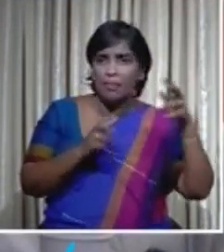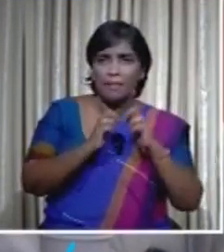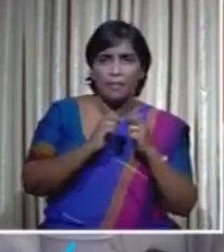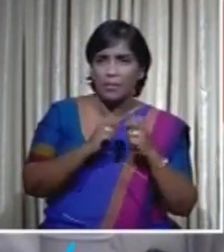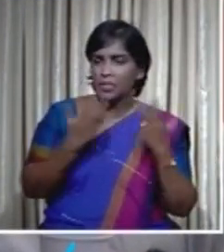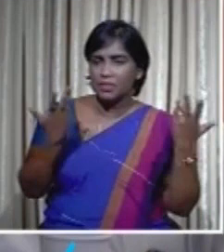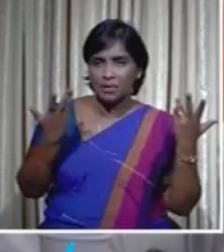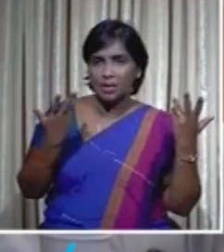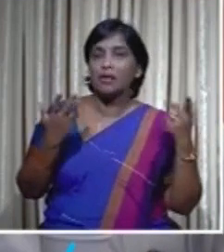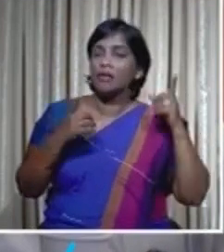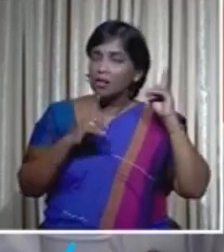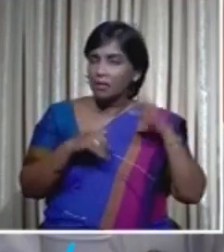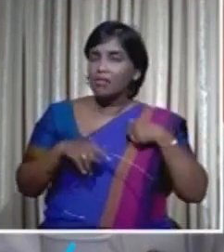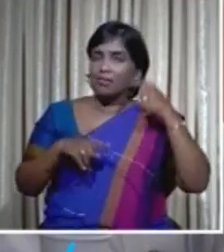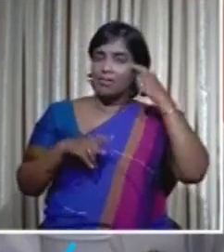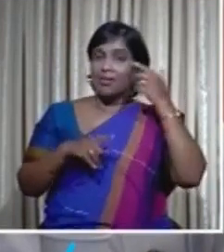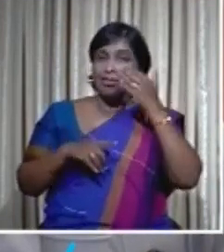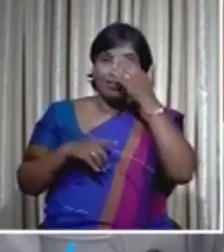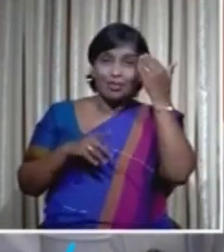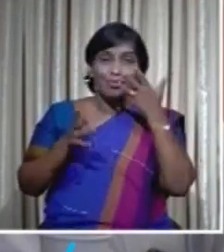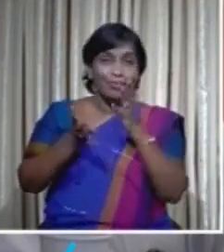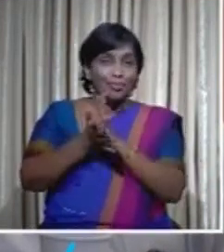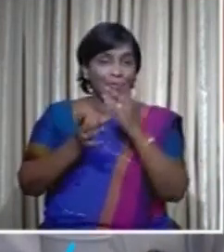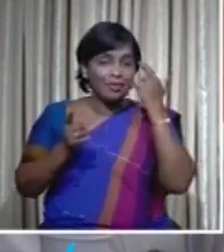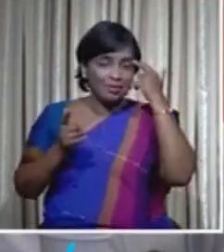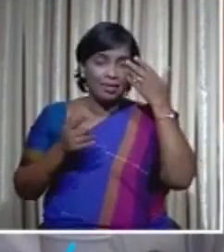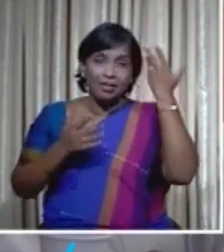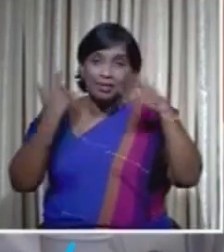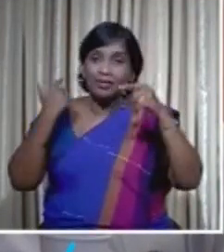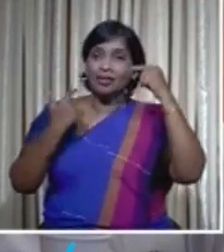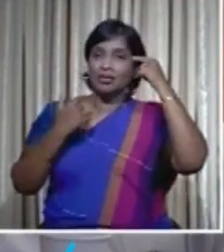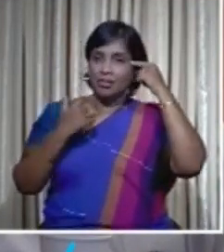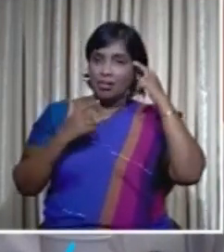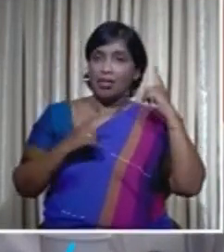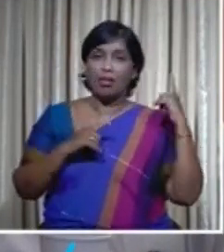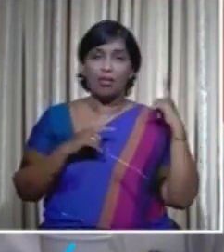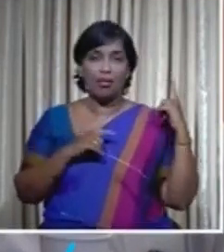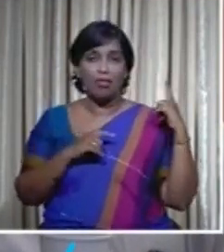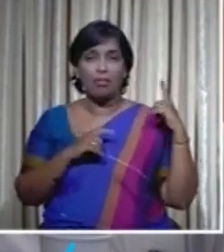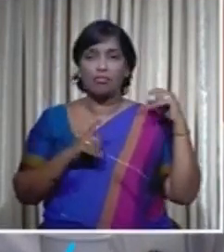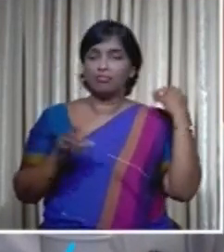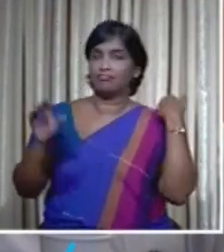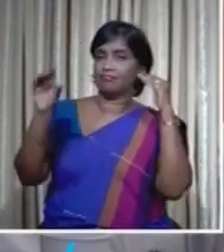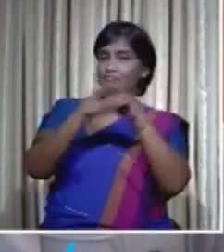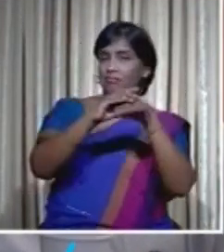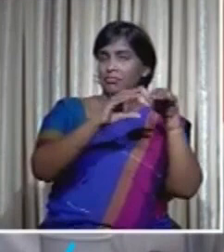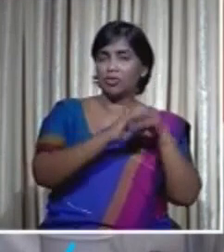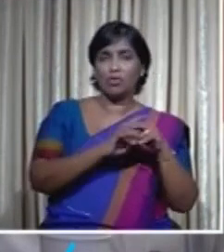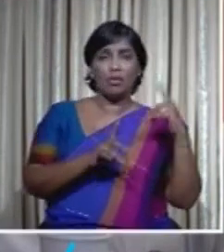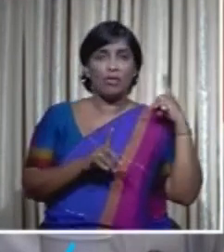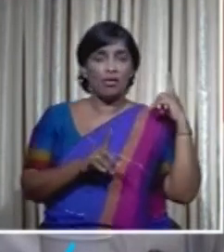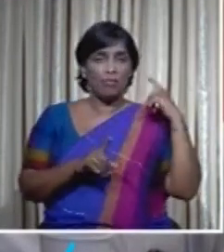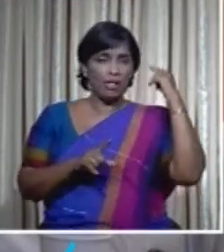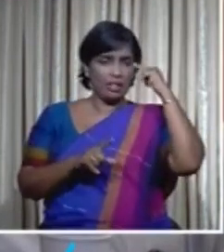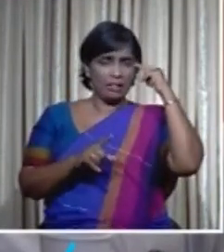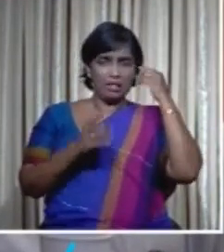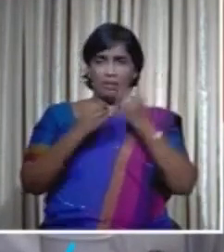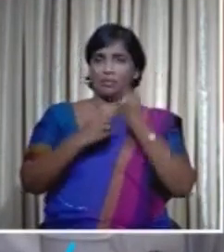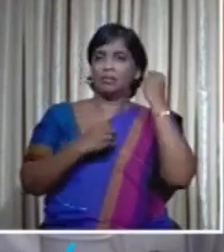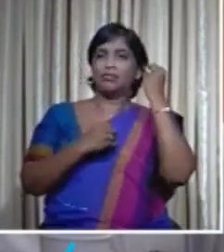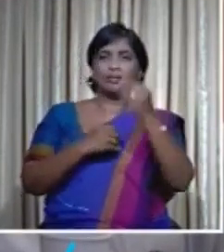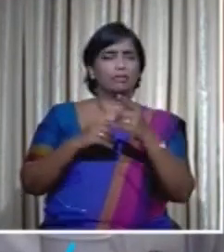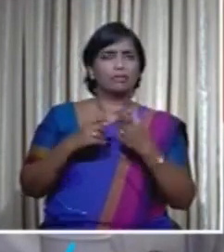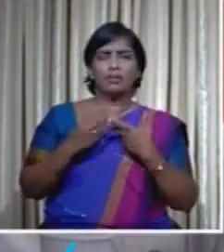போலீசாரை விதைத்து ஒரு அச்சுறுத்தலையும், ஒரு யுத்த பிரதேசங்கள் மாதிரியான நிலையிலே இன்று வடக்கும் கிழக்கும் காணப்படுகின்றது. தயவு செய்து இந்த